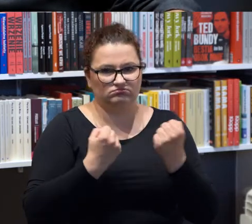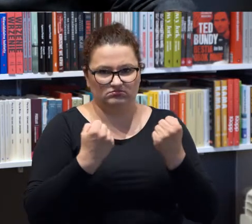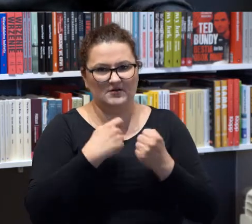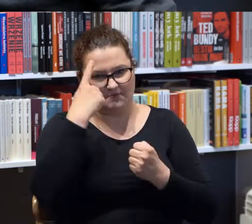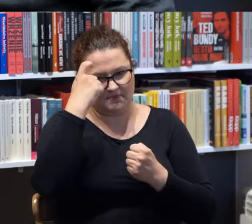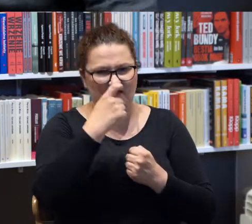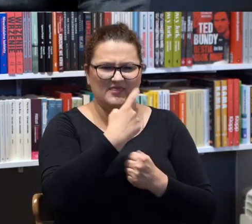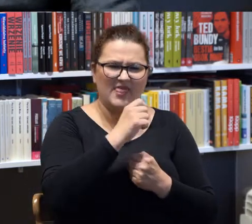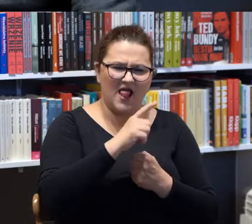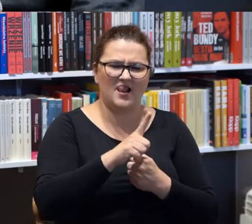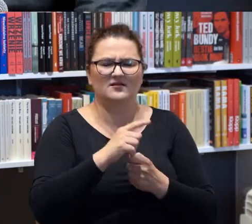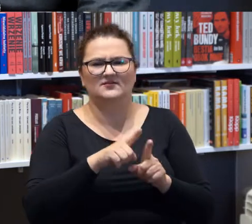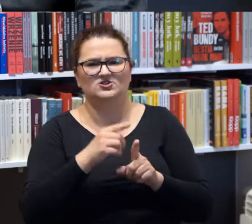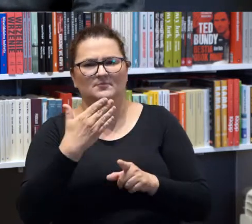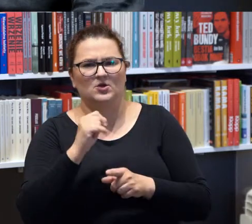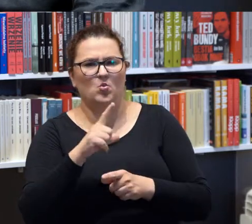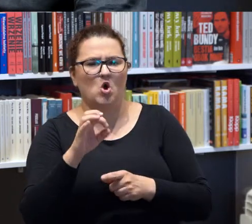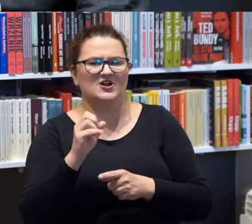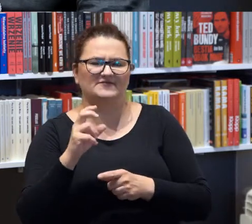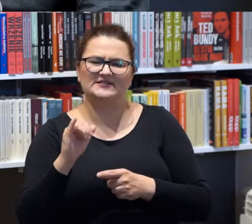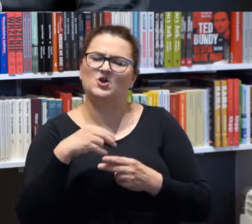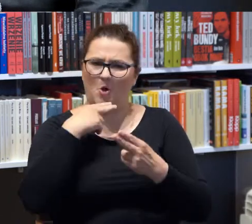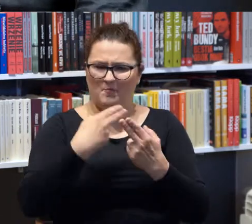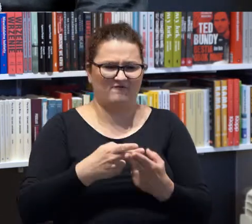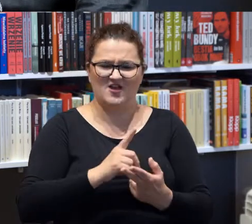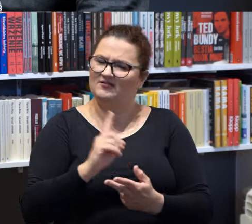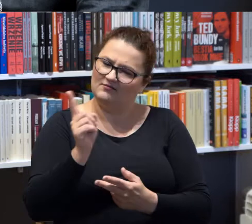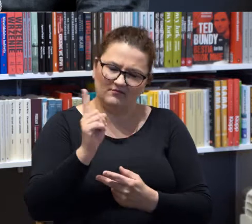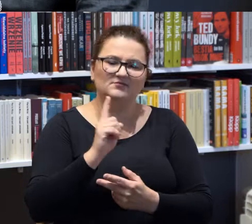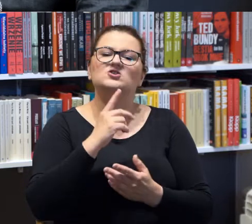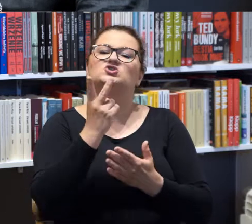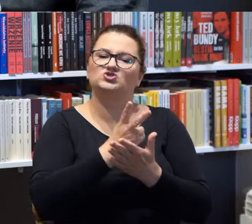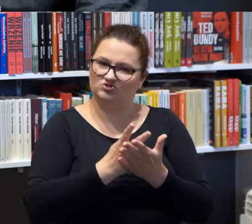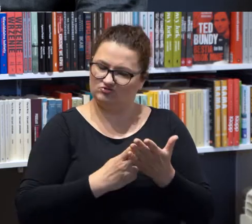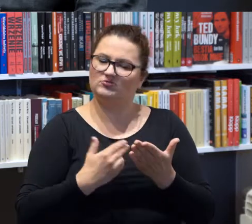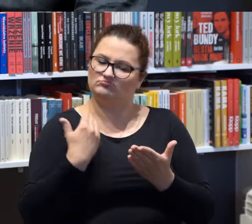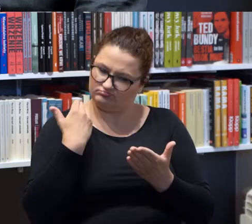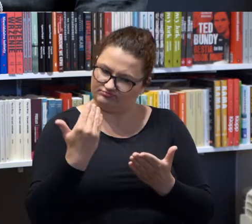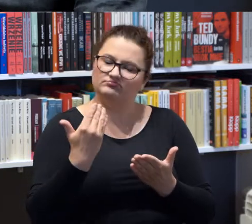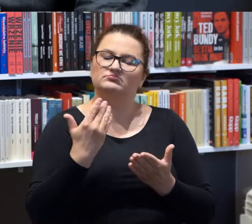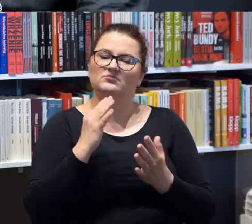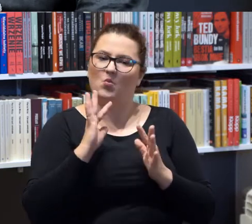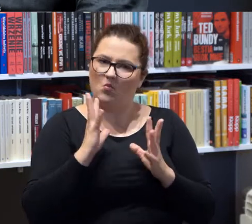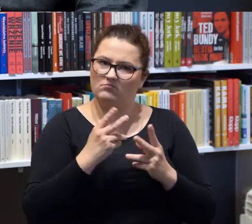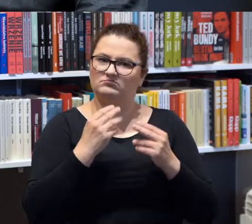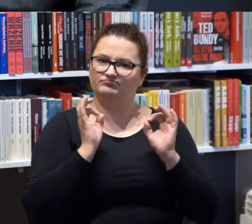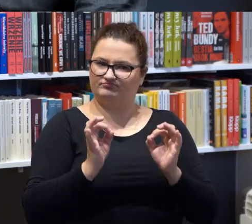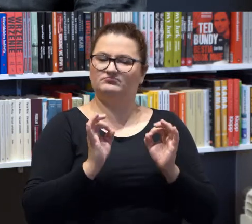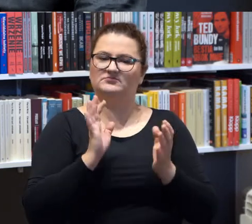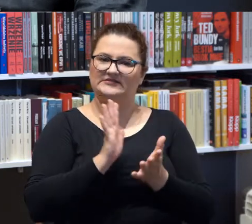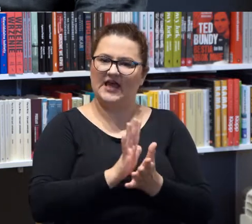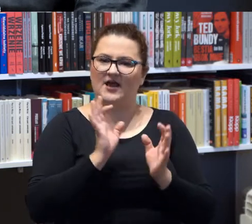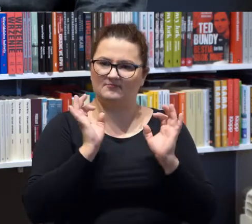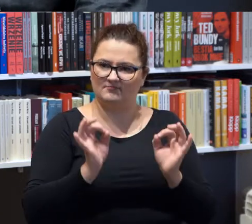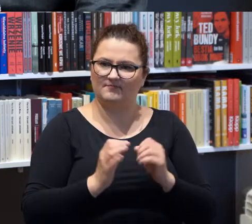Zygmunt Miłoszewski odpowiedzieli mu, że halo, że czytanie właśnie jest cnotą. I teraz ja nie chcę się zagłębiać w to, czy kto